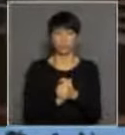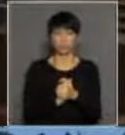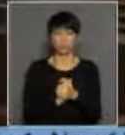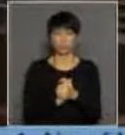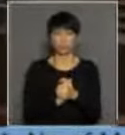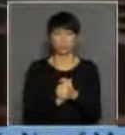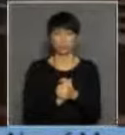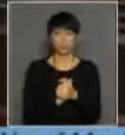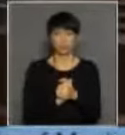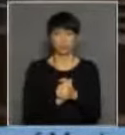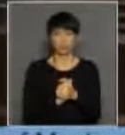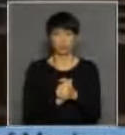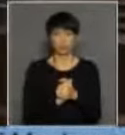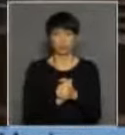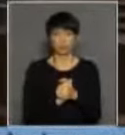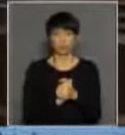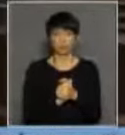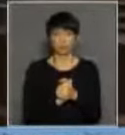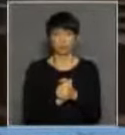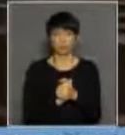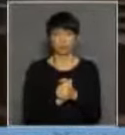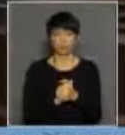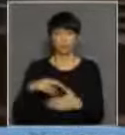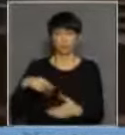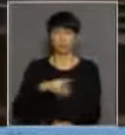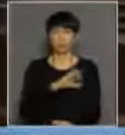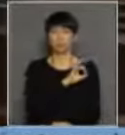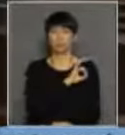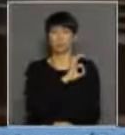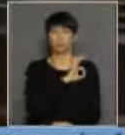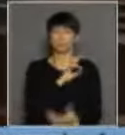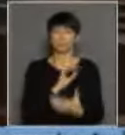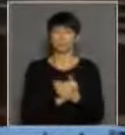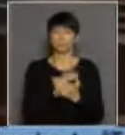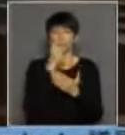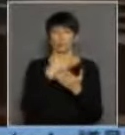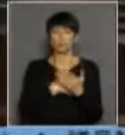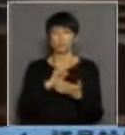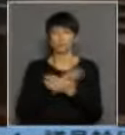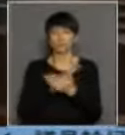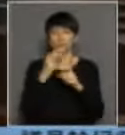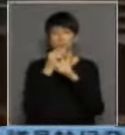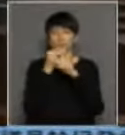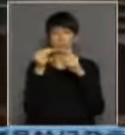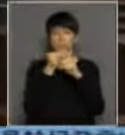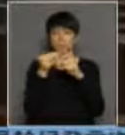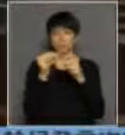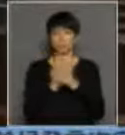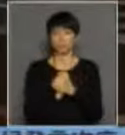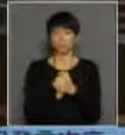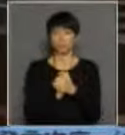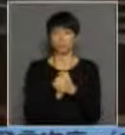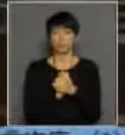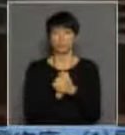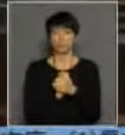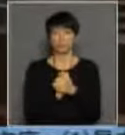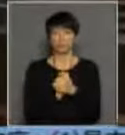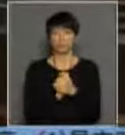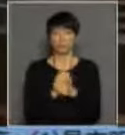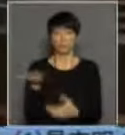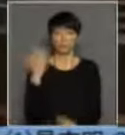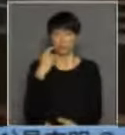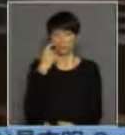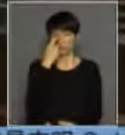主席，我剛才說我們的行會制度，九七前我們一個是一個殖民地的機